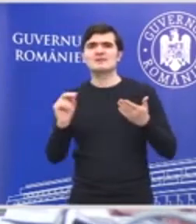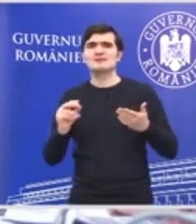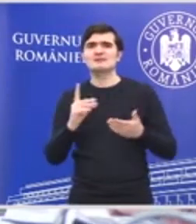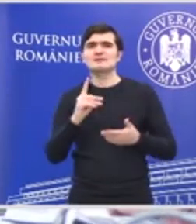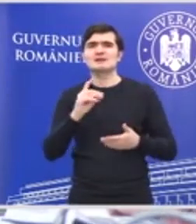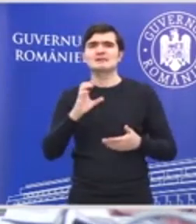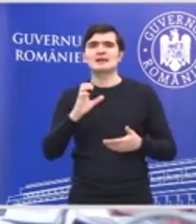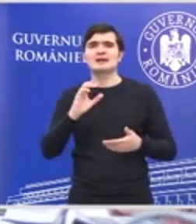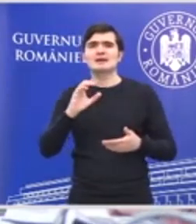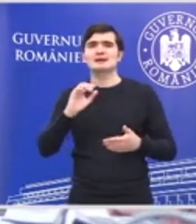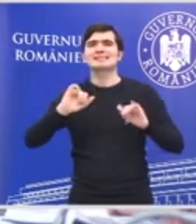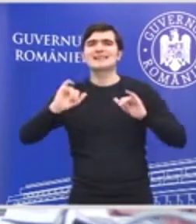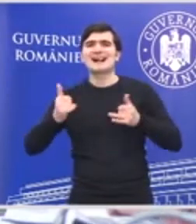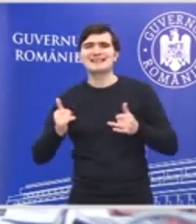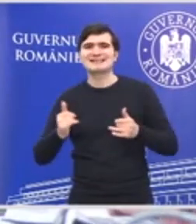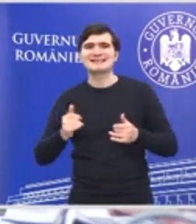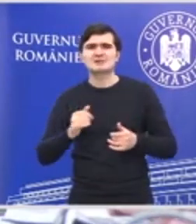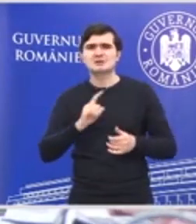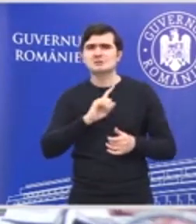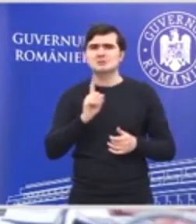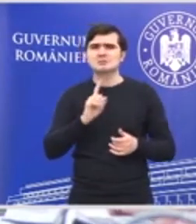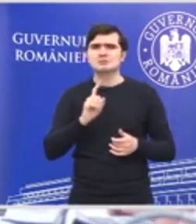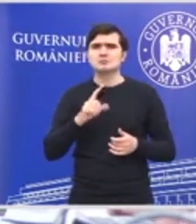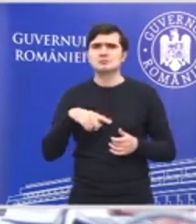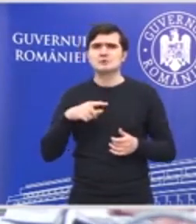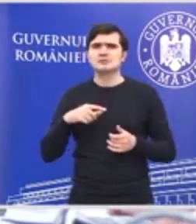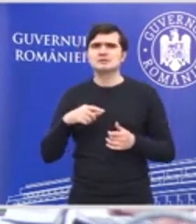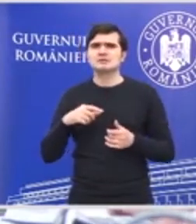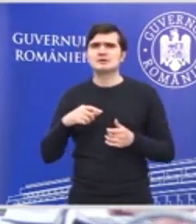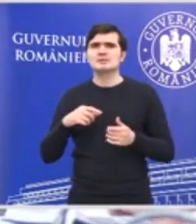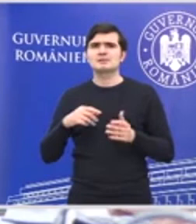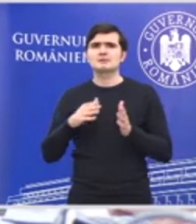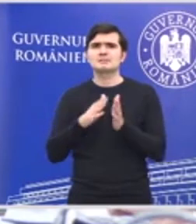din metodologia de supraveghere în integralitatea sa,